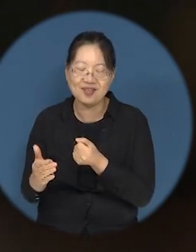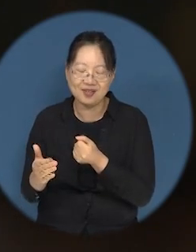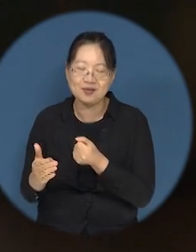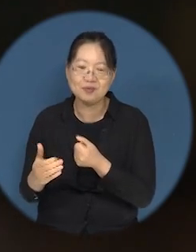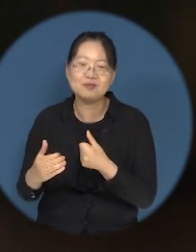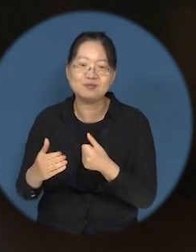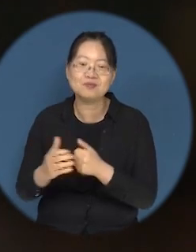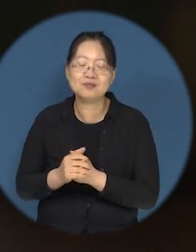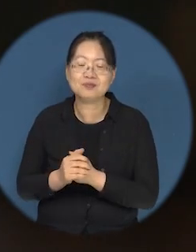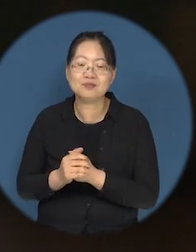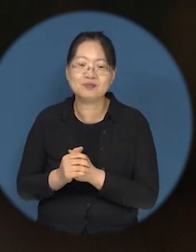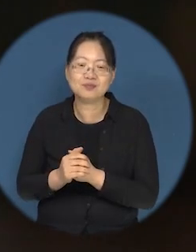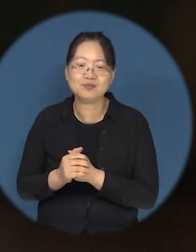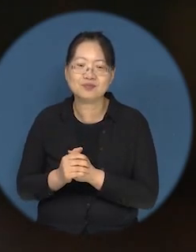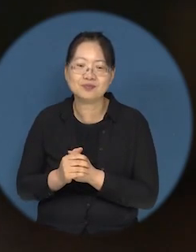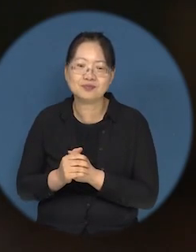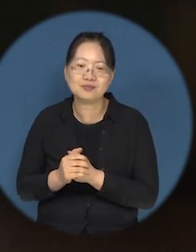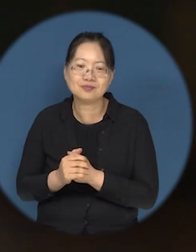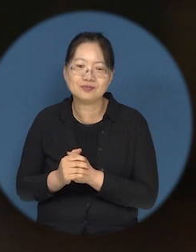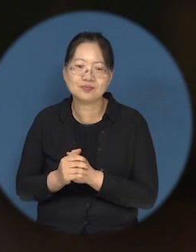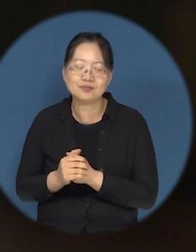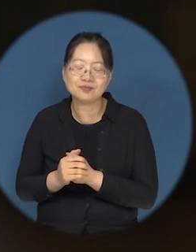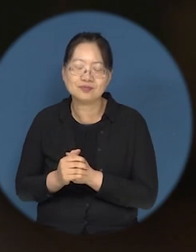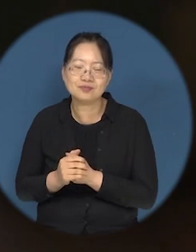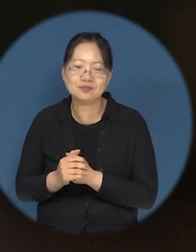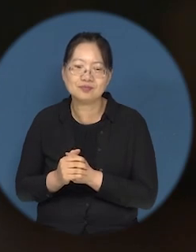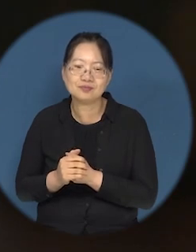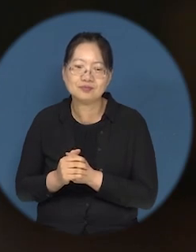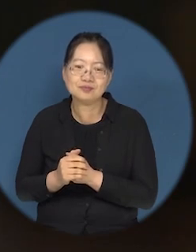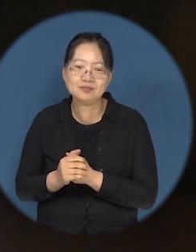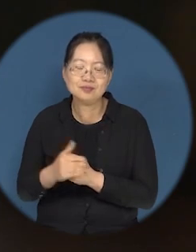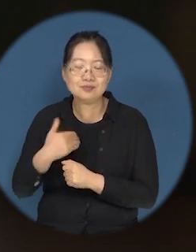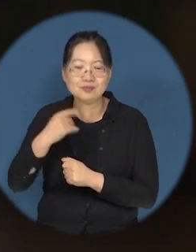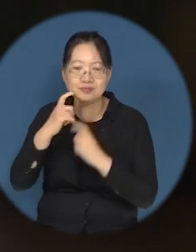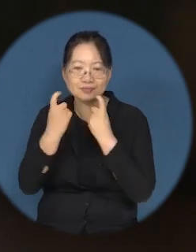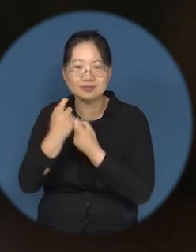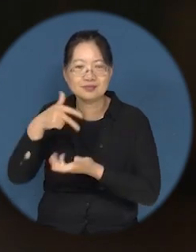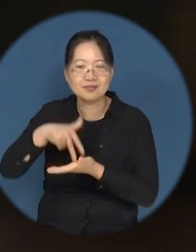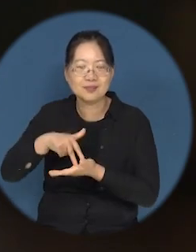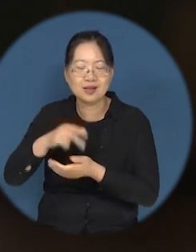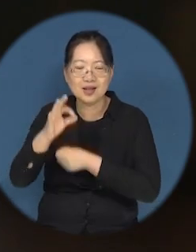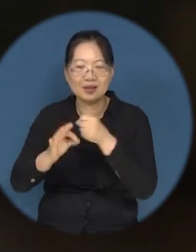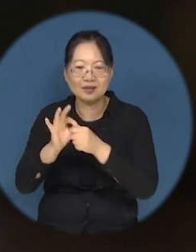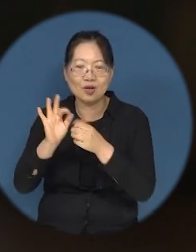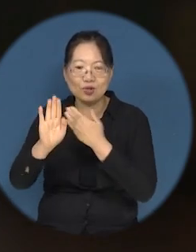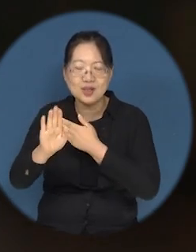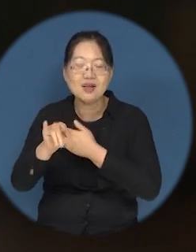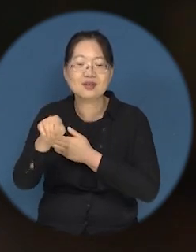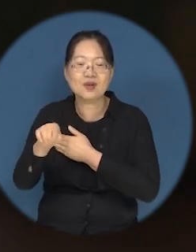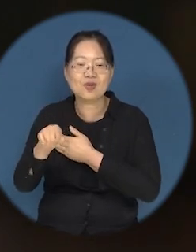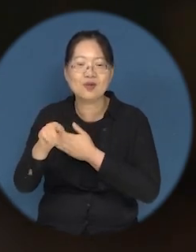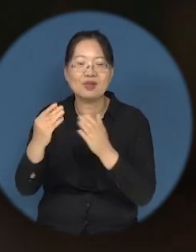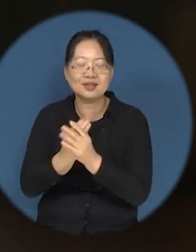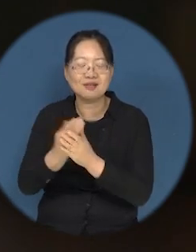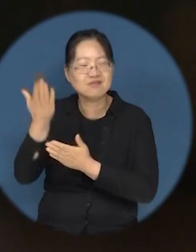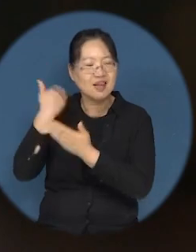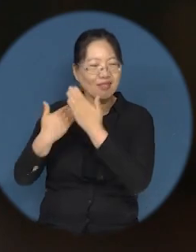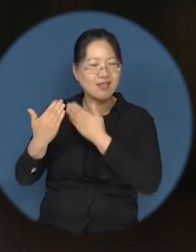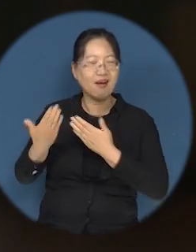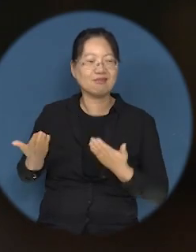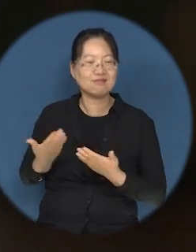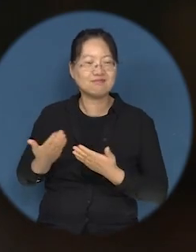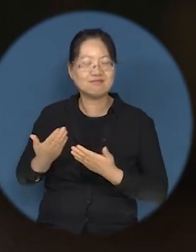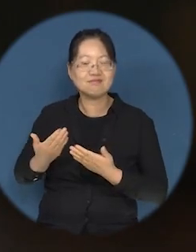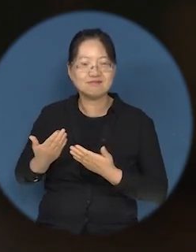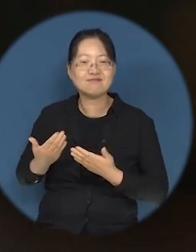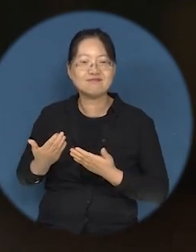이렇게 이제 그 아직은 그렇게 되고 있는데 제 생각에 한 10년 정도만 지나면 그렇죠. 그거는 이제 완전 옛날 얘기가 될 것 그렇죠.